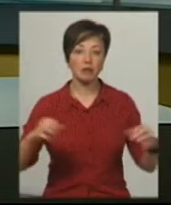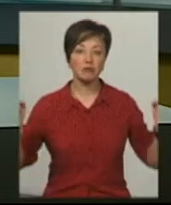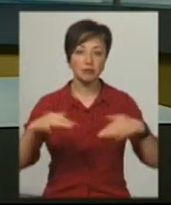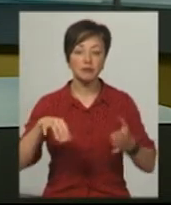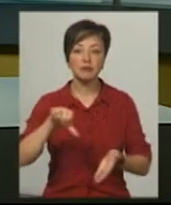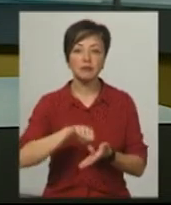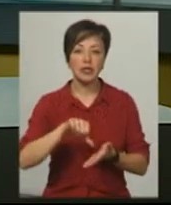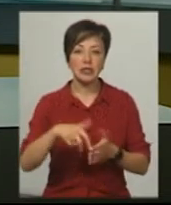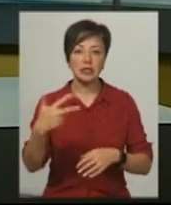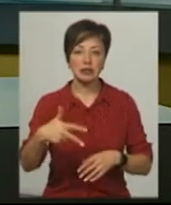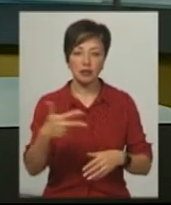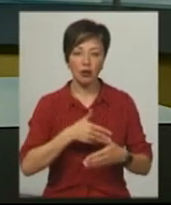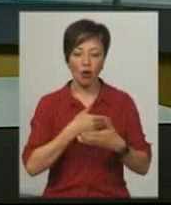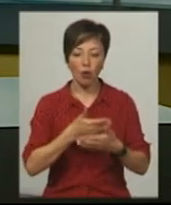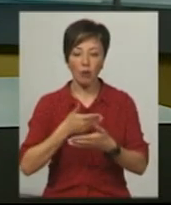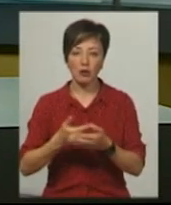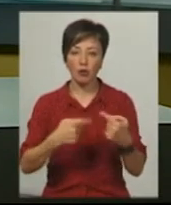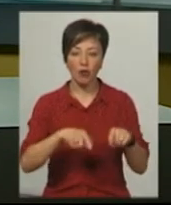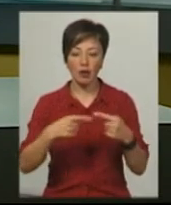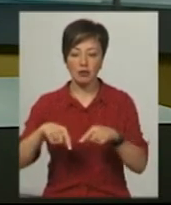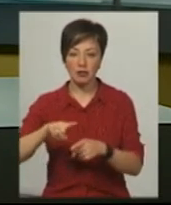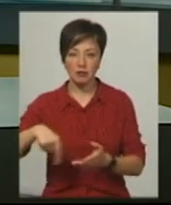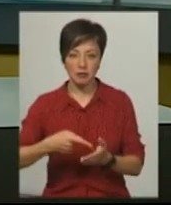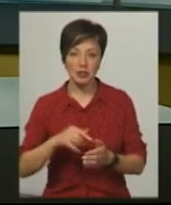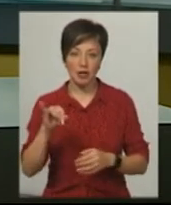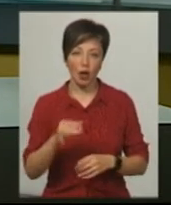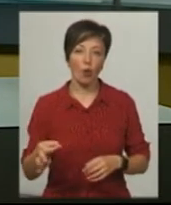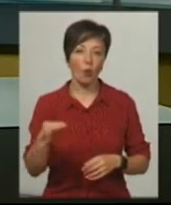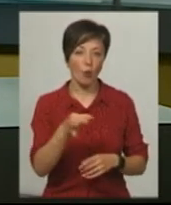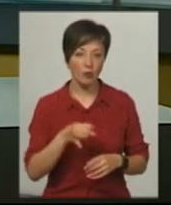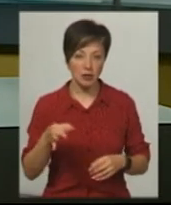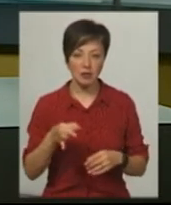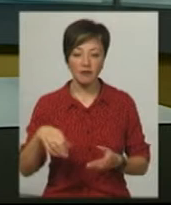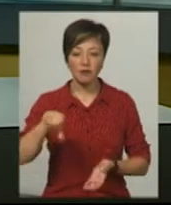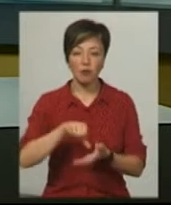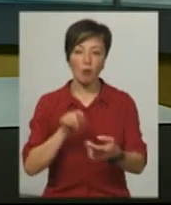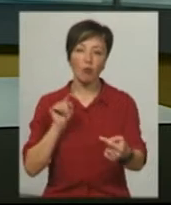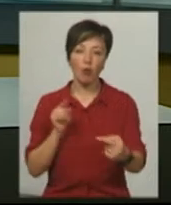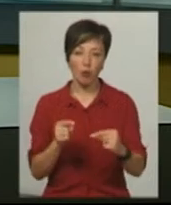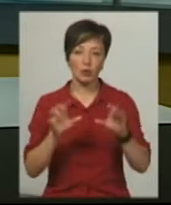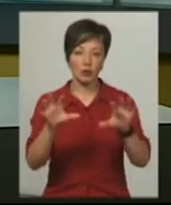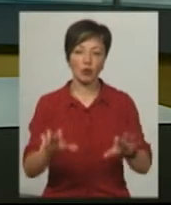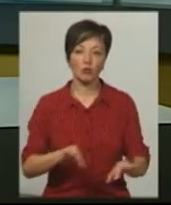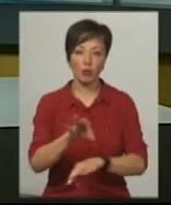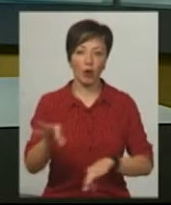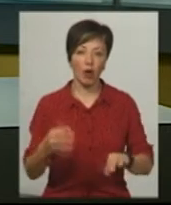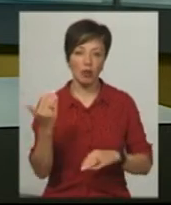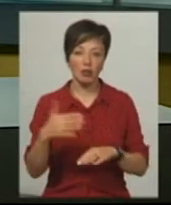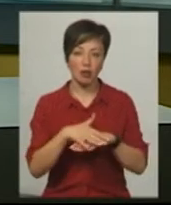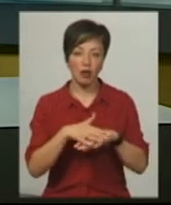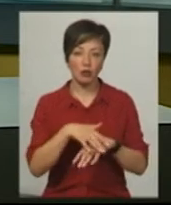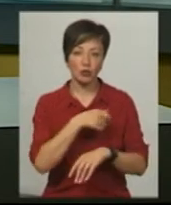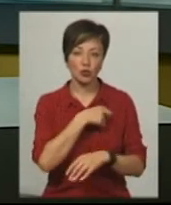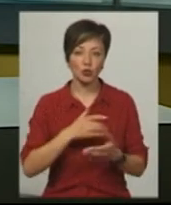зібрались представники 30 громадських організацій міста та області, які виступають проти законопроєкту нардепу від «Слуги